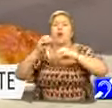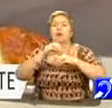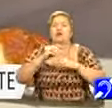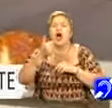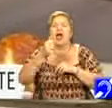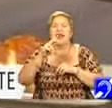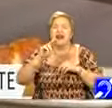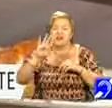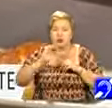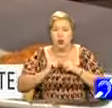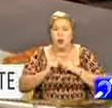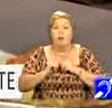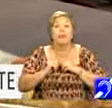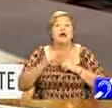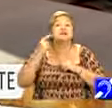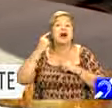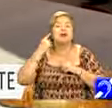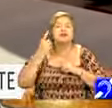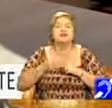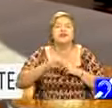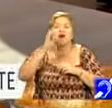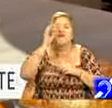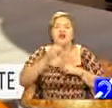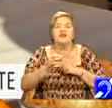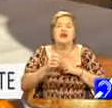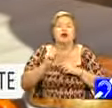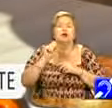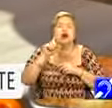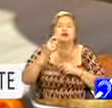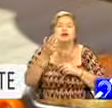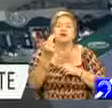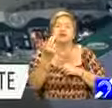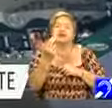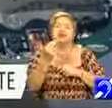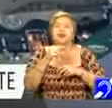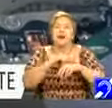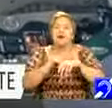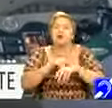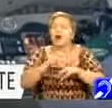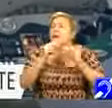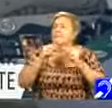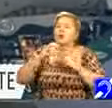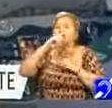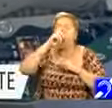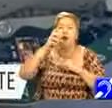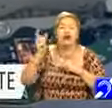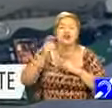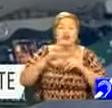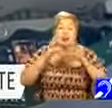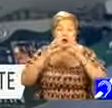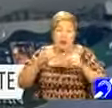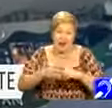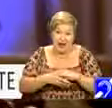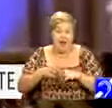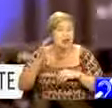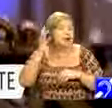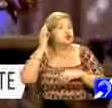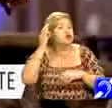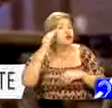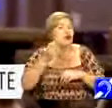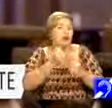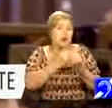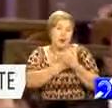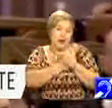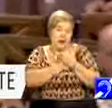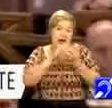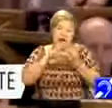compozitorului, s-a auzit simultan la ora 12 și un sfert în multe orașe din țară. Sub genericul Sunetul Iubirii, înregistrarea a